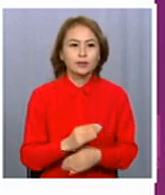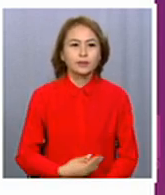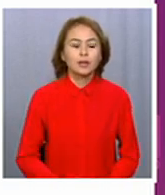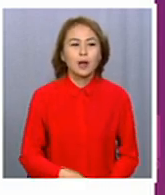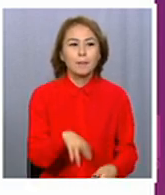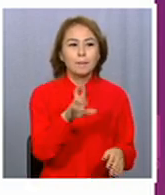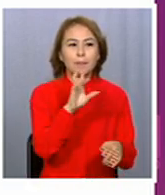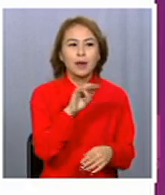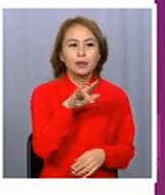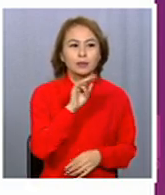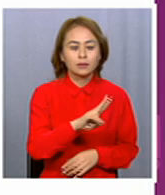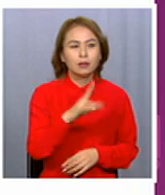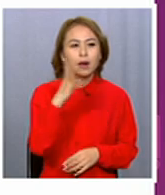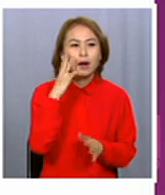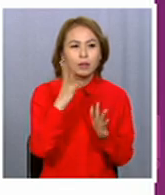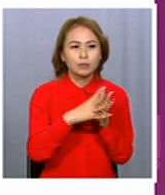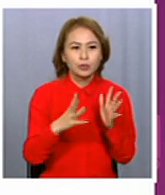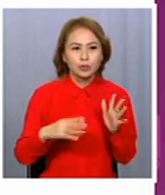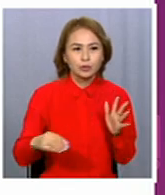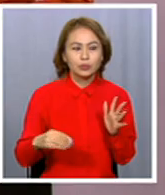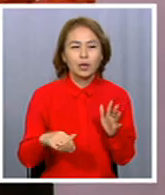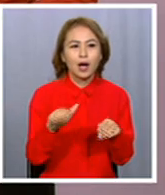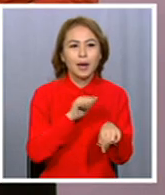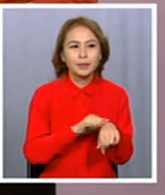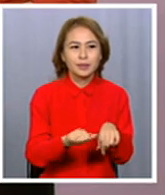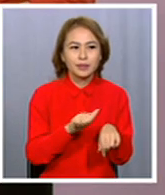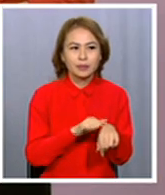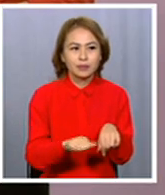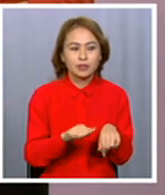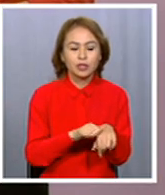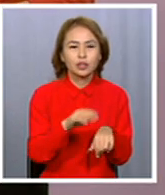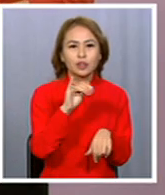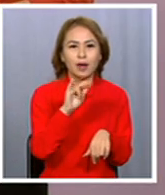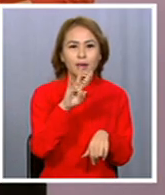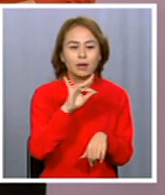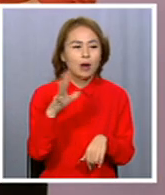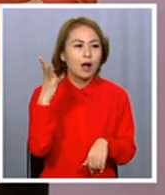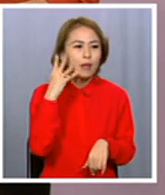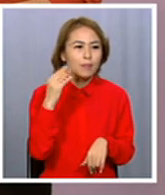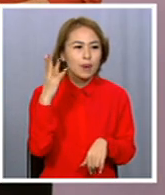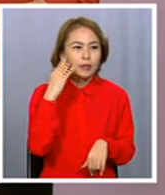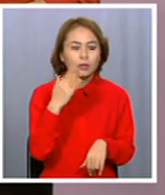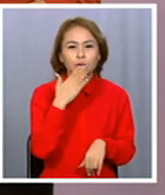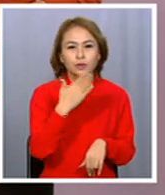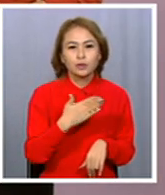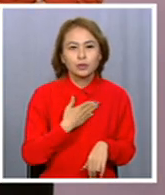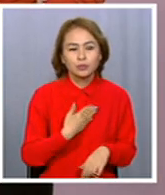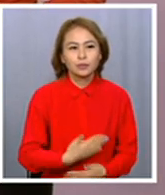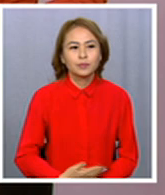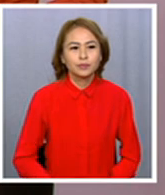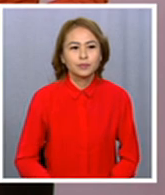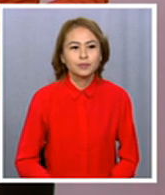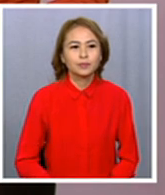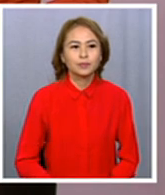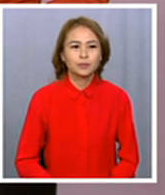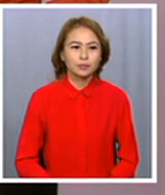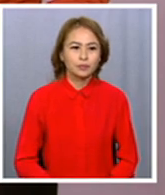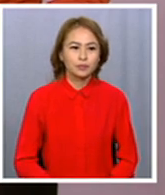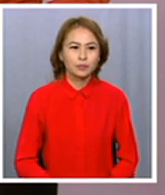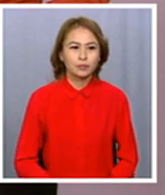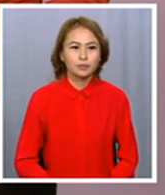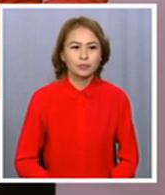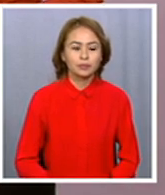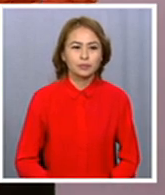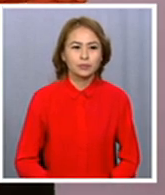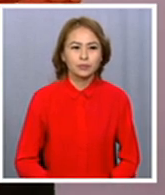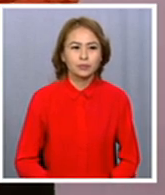Бақыт алмұртты, Дина апельсинді, Жанар алманы сүйсініп жеді. Жарайсыңдар балалар, келесі